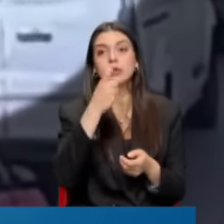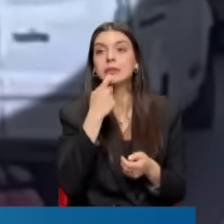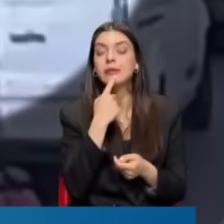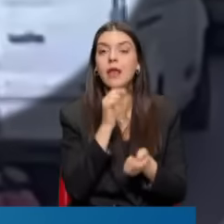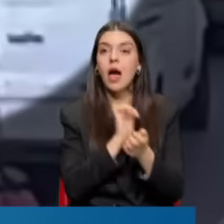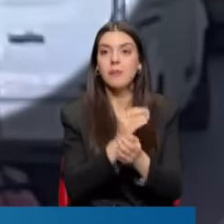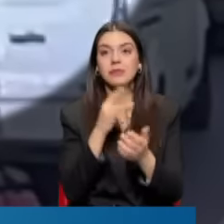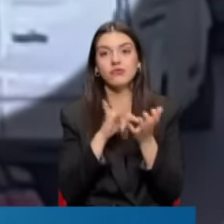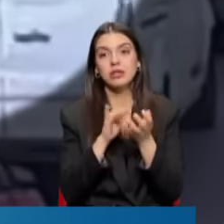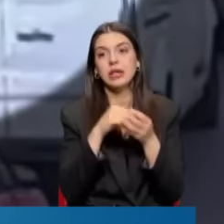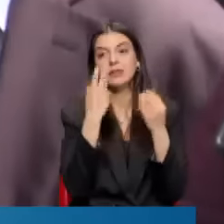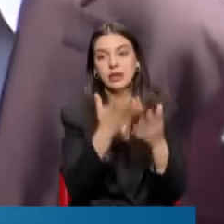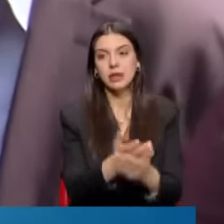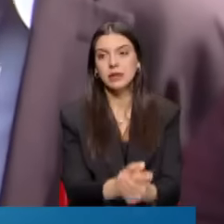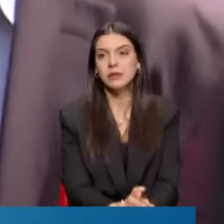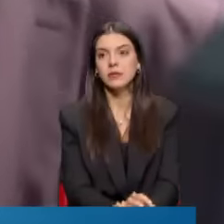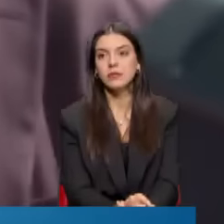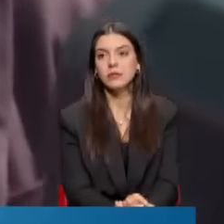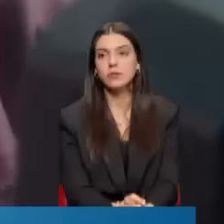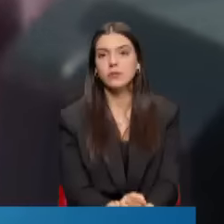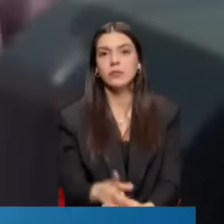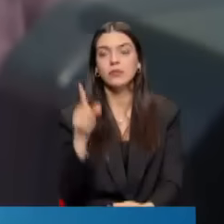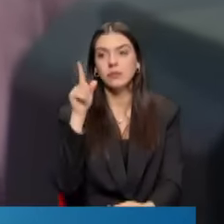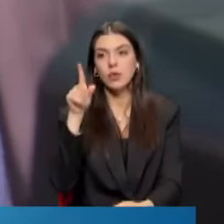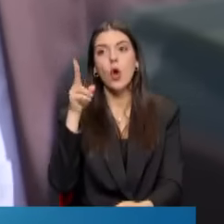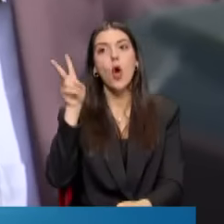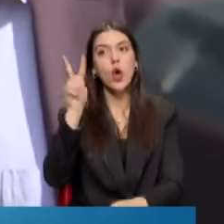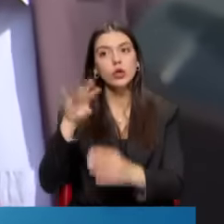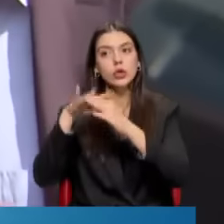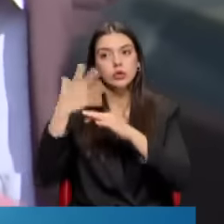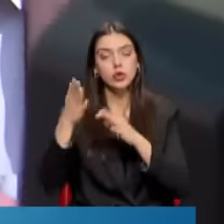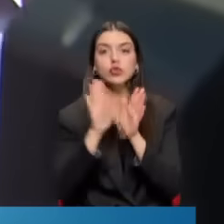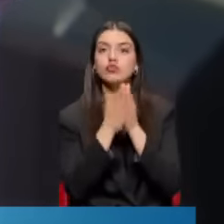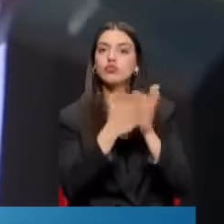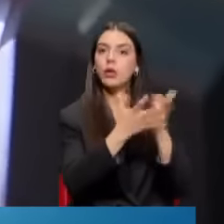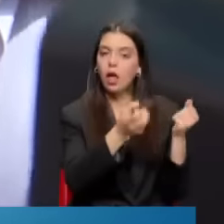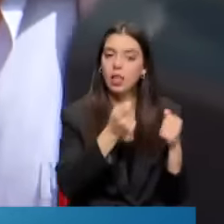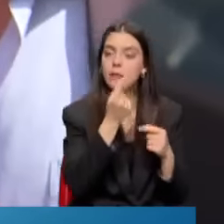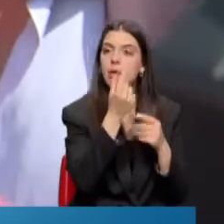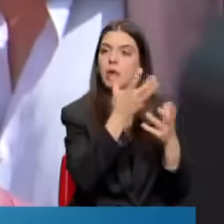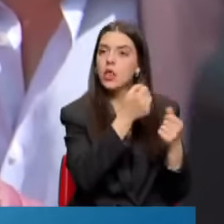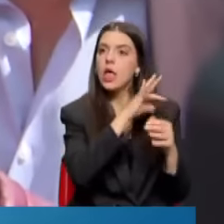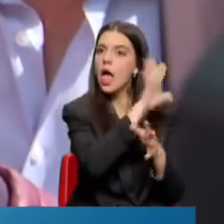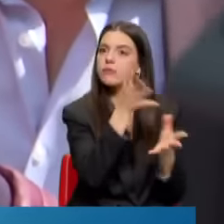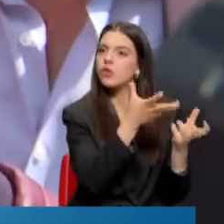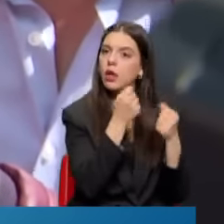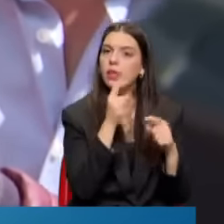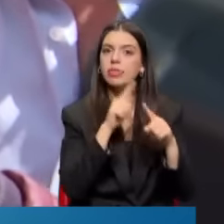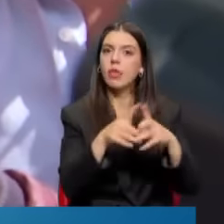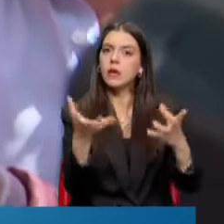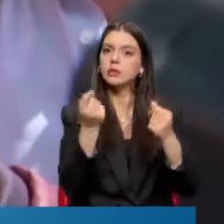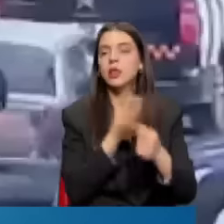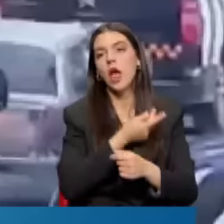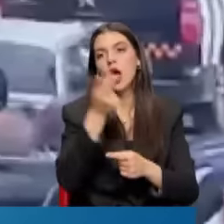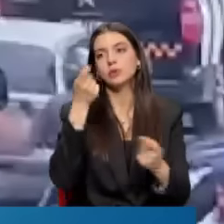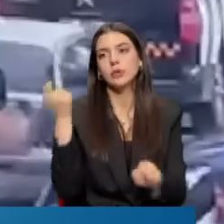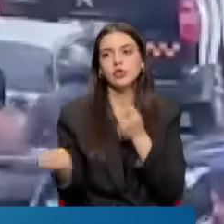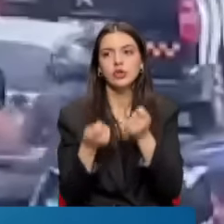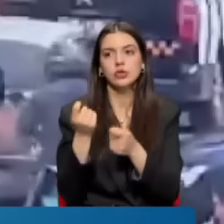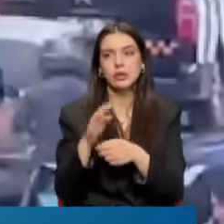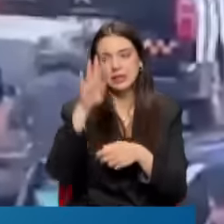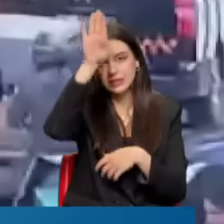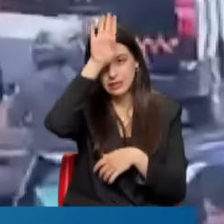cezasına çarptırıldı şahsı öldürdükten sonra üzerindeki cüzdanını alıyor paralarını alıyor her şeyini alıp taksiyi de alıp Kaçmaya çalışıyor